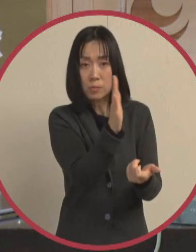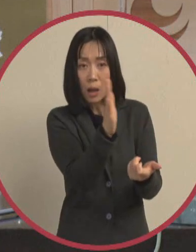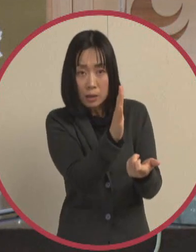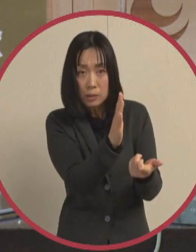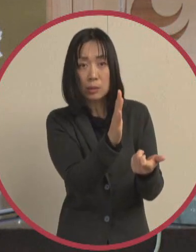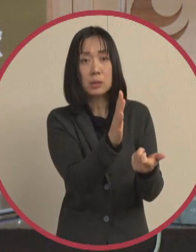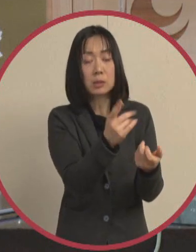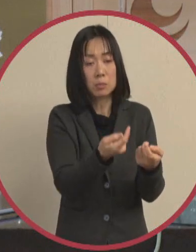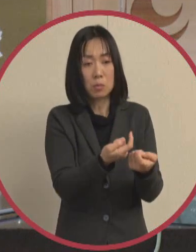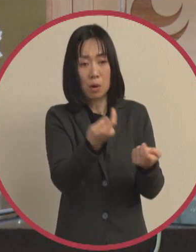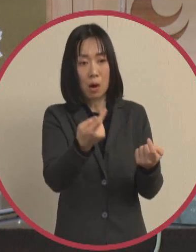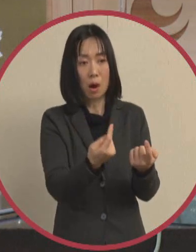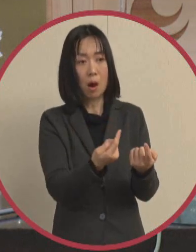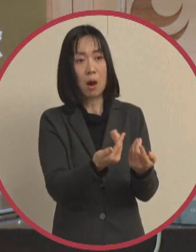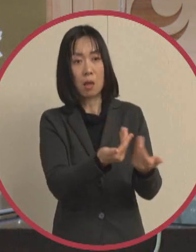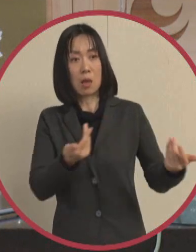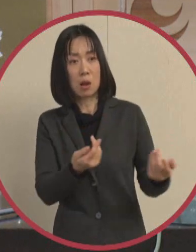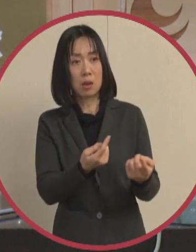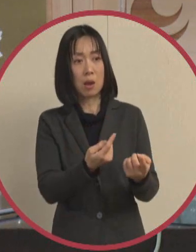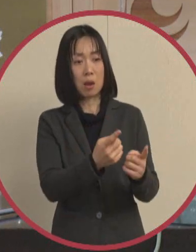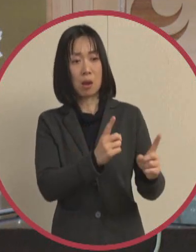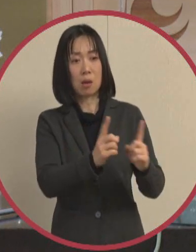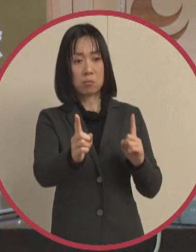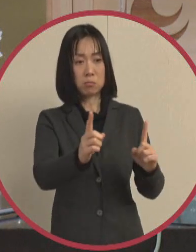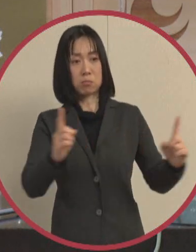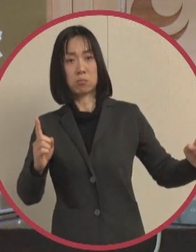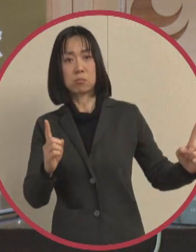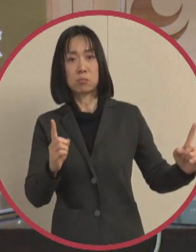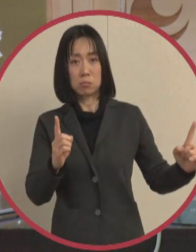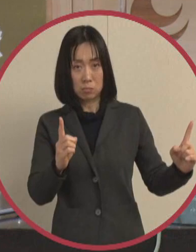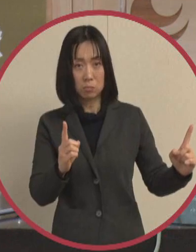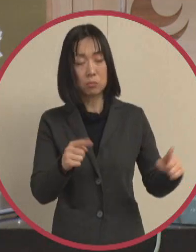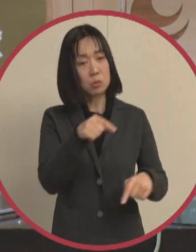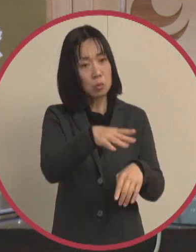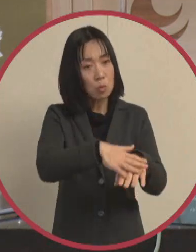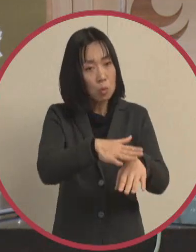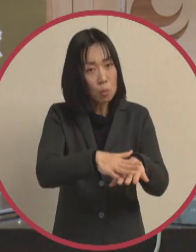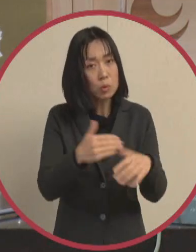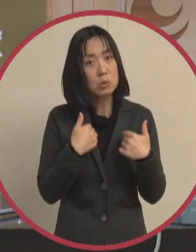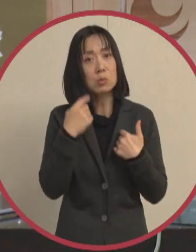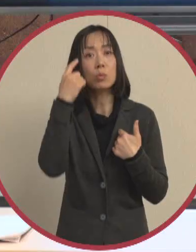それを万全に取っていく必要があるというふうに考えています。